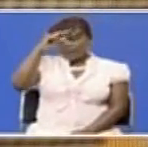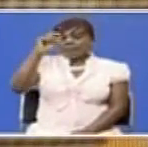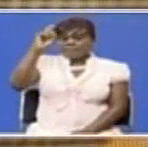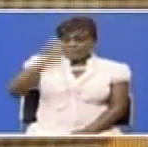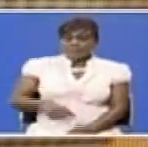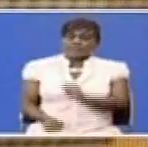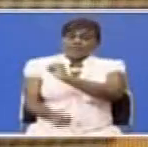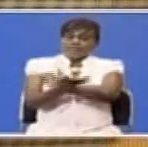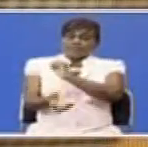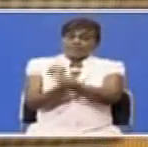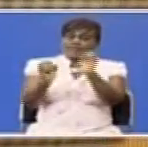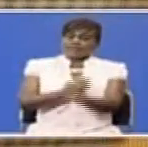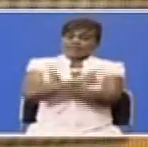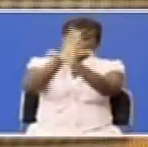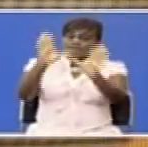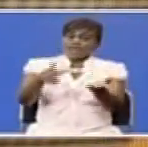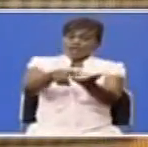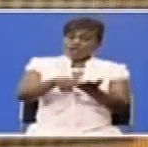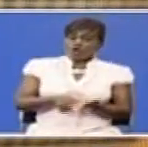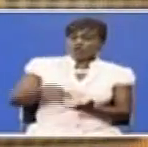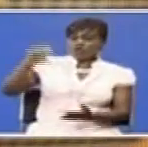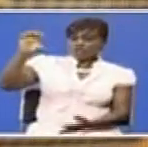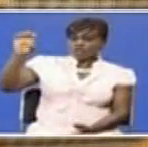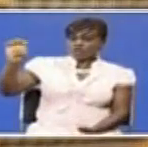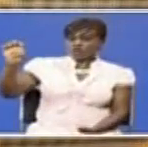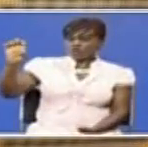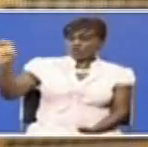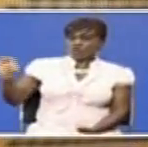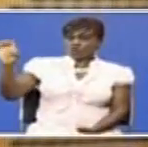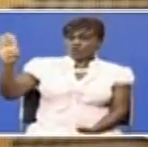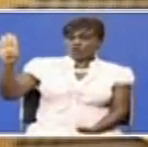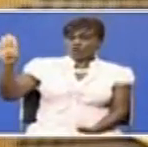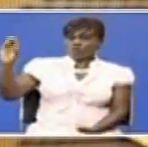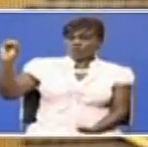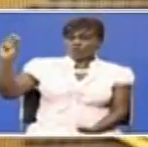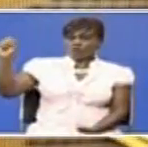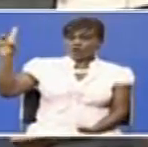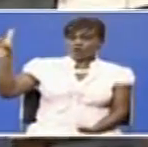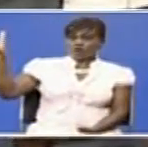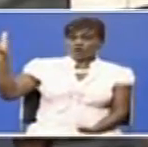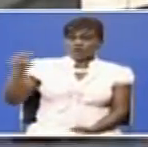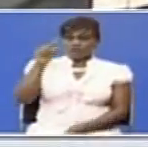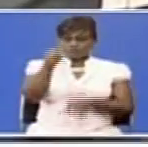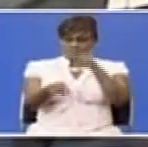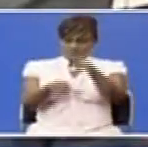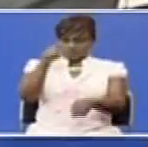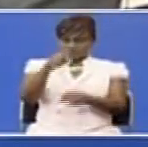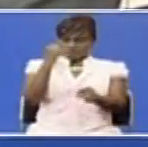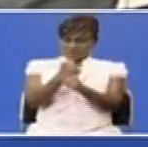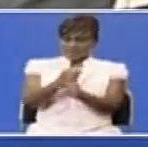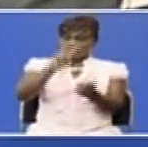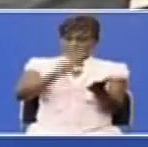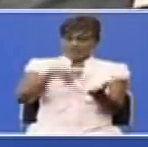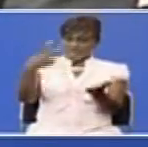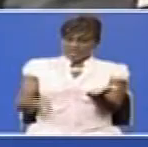wazi swala zima linalohusiana na mkopo wa Eurobond. Hussein Mohamed na maelezo zaidi. Make accusations and